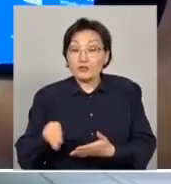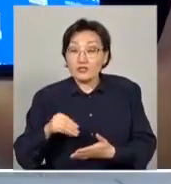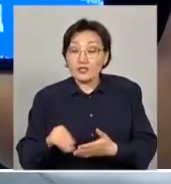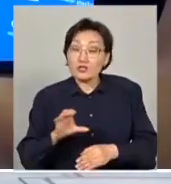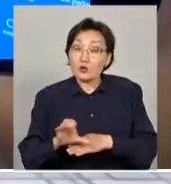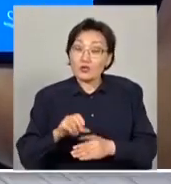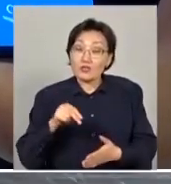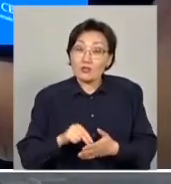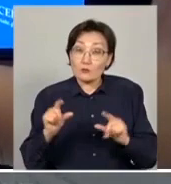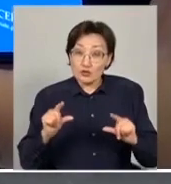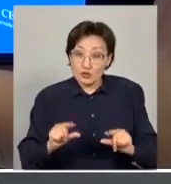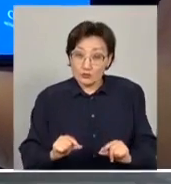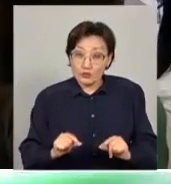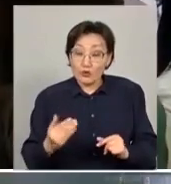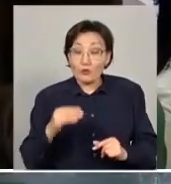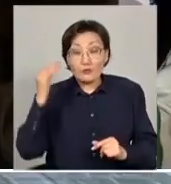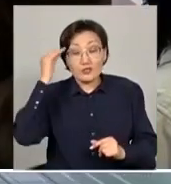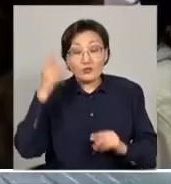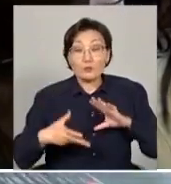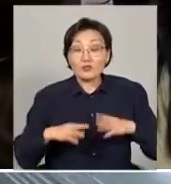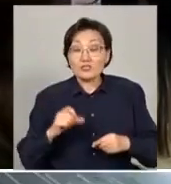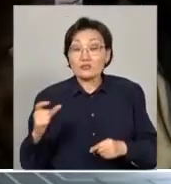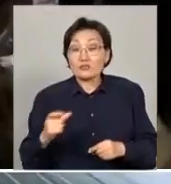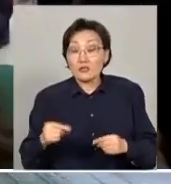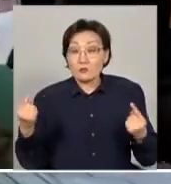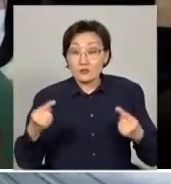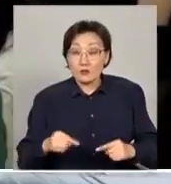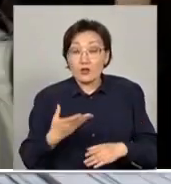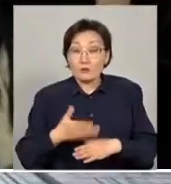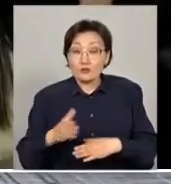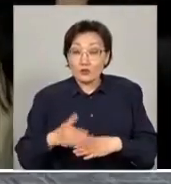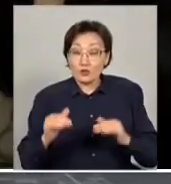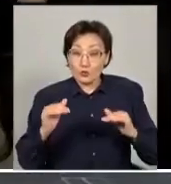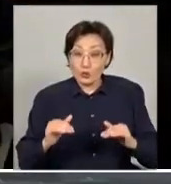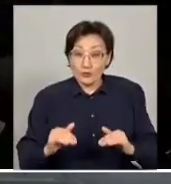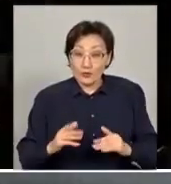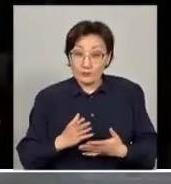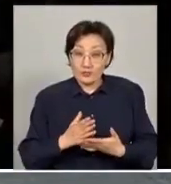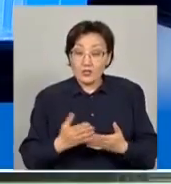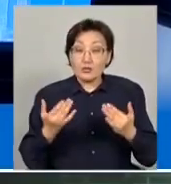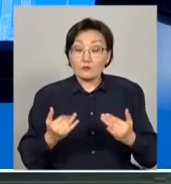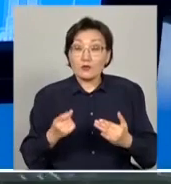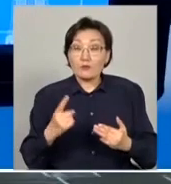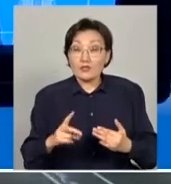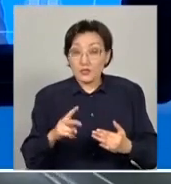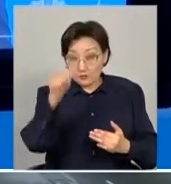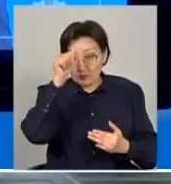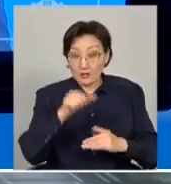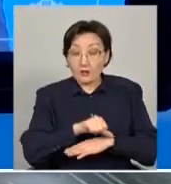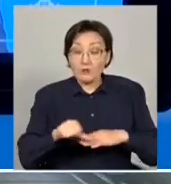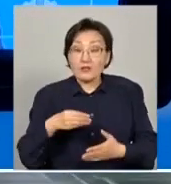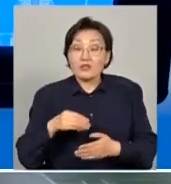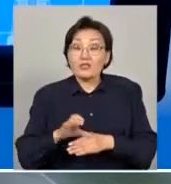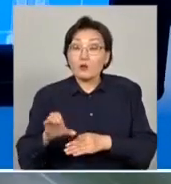құны түсе бастайды деді. Оның пікірінше жалпы экономикадағы инфляция біртіндеп төмендеп келеді. Енді бір-екі айда импорт